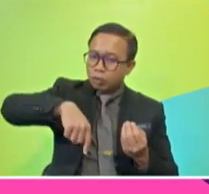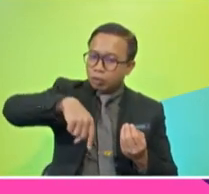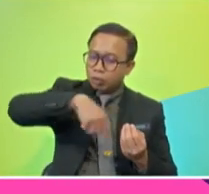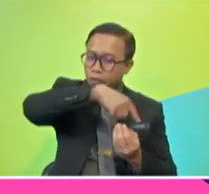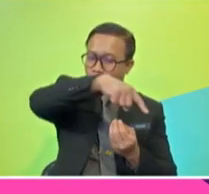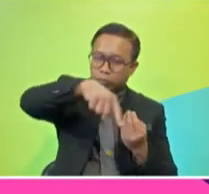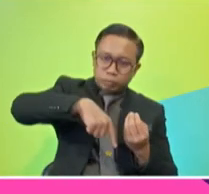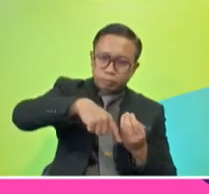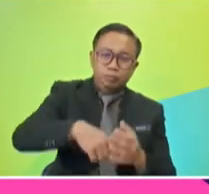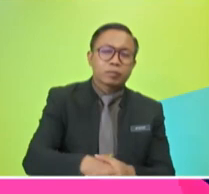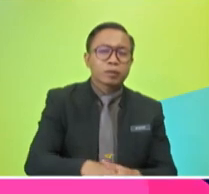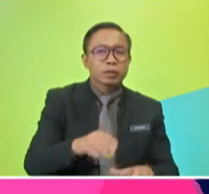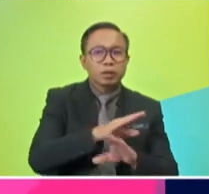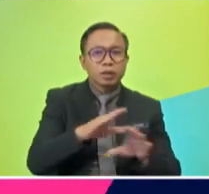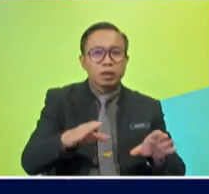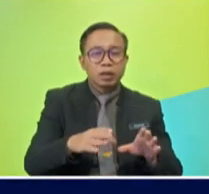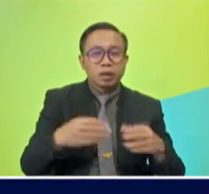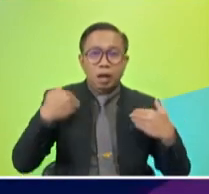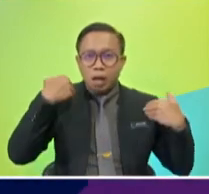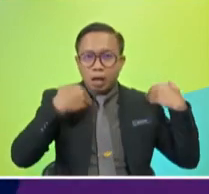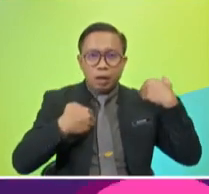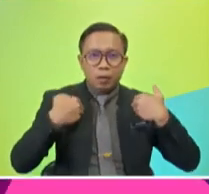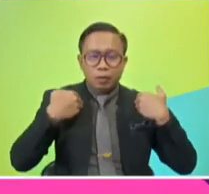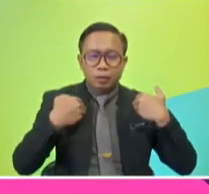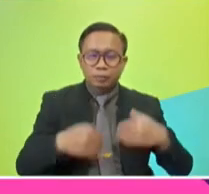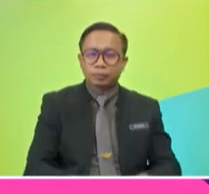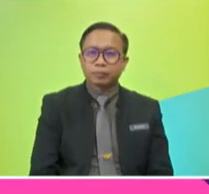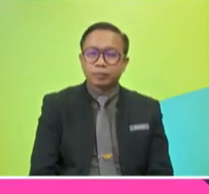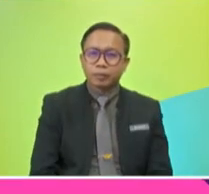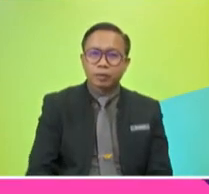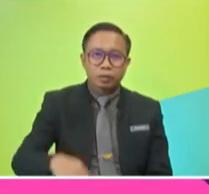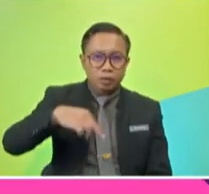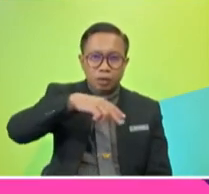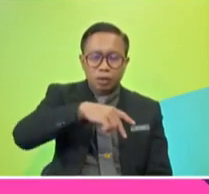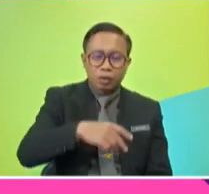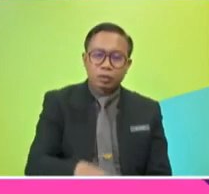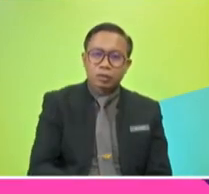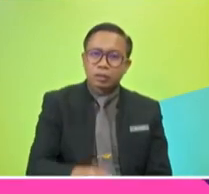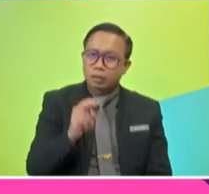ah maksudnya jangan bagi HIV aja sebut Jalan mengakibatkan